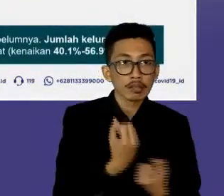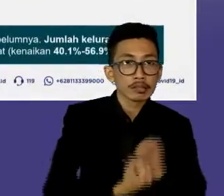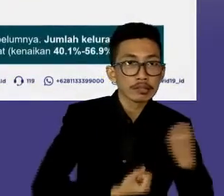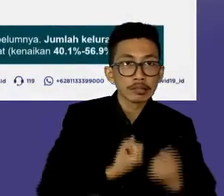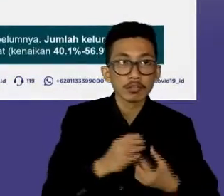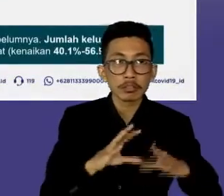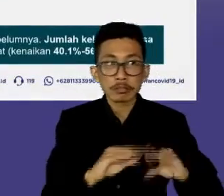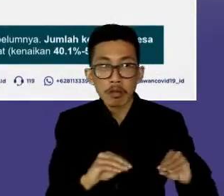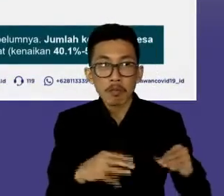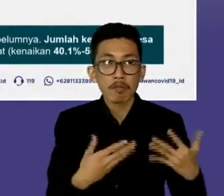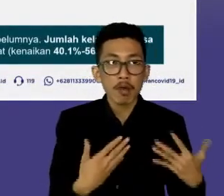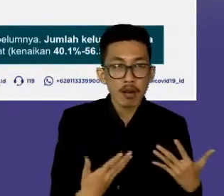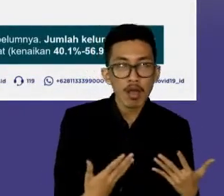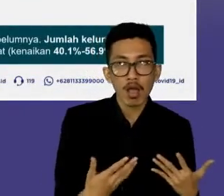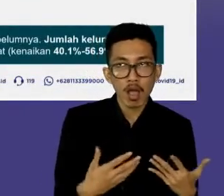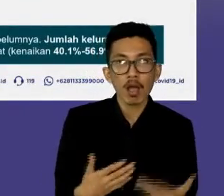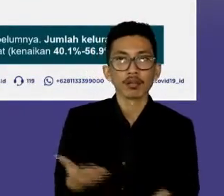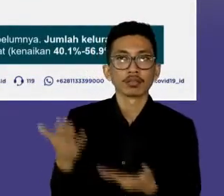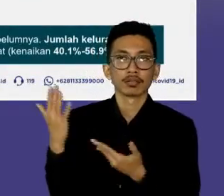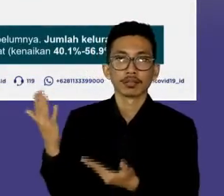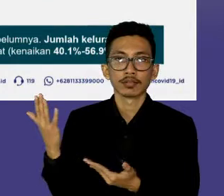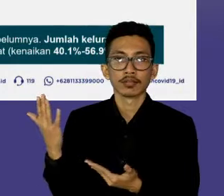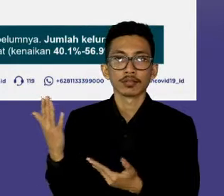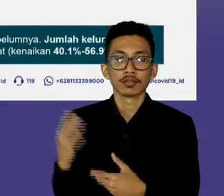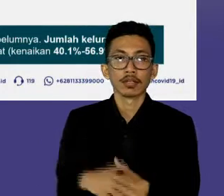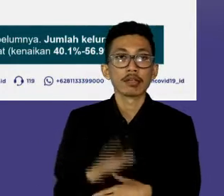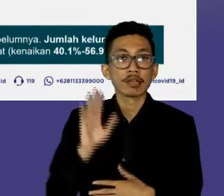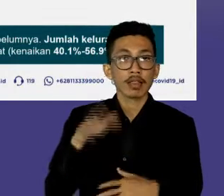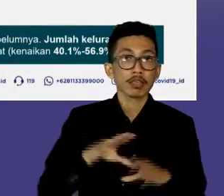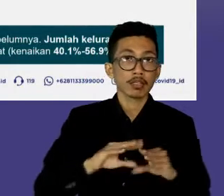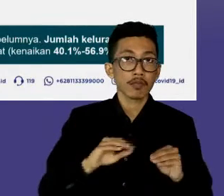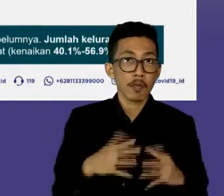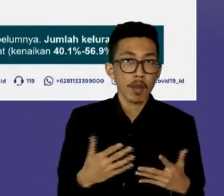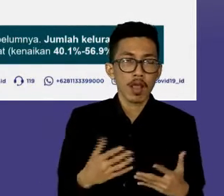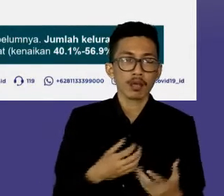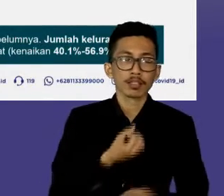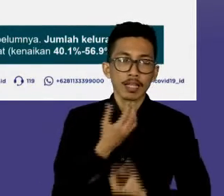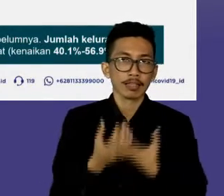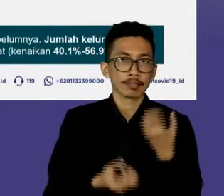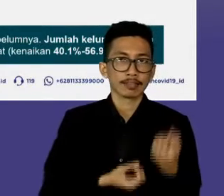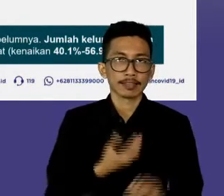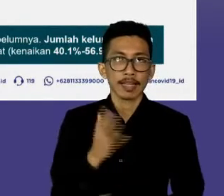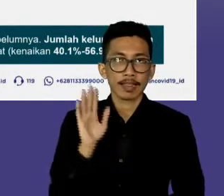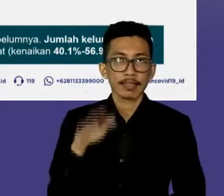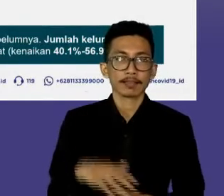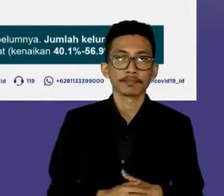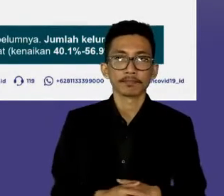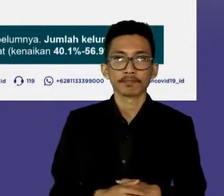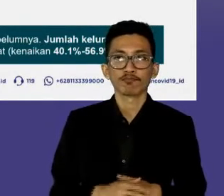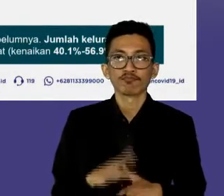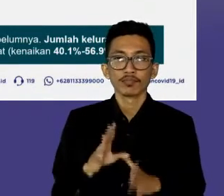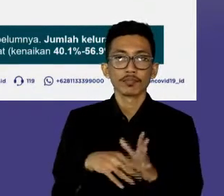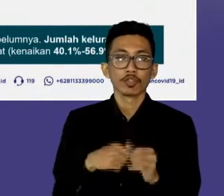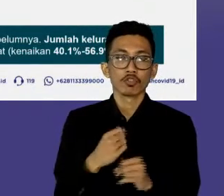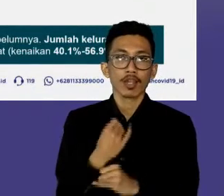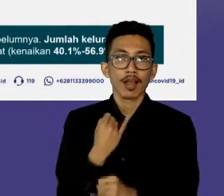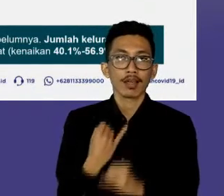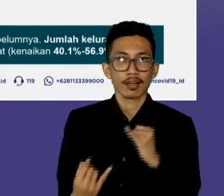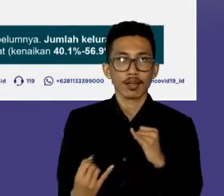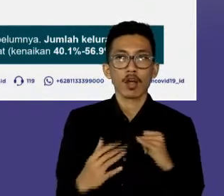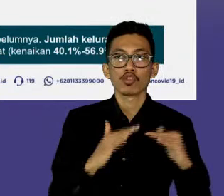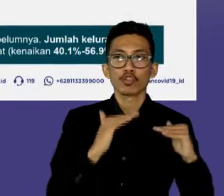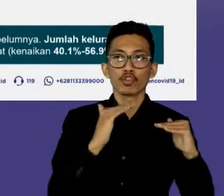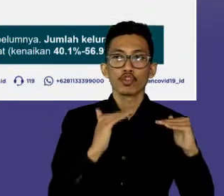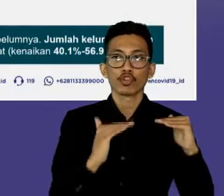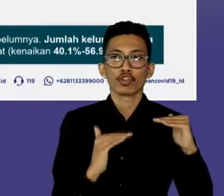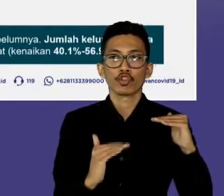harus dilaksanakan di lapangan. Kinerjanya apa nanti saya jelaskan di slide berikutnya. Jadi memang untuk pekan terakhir ada sedikit penurunan untuk